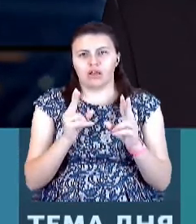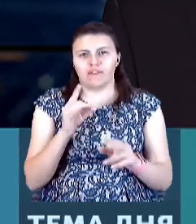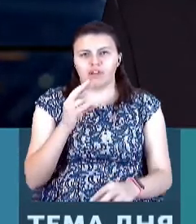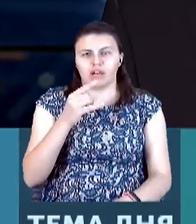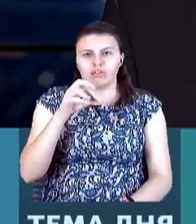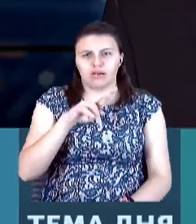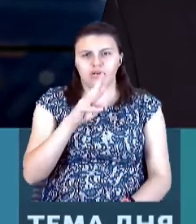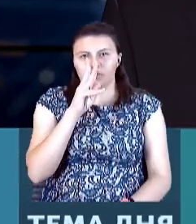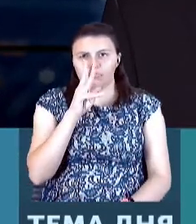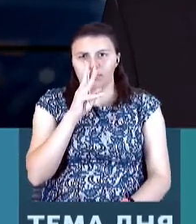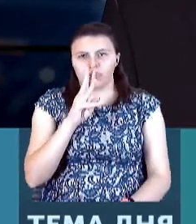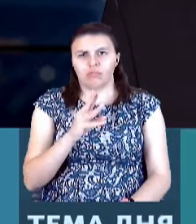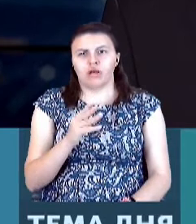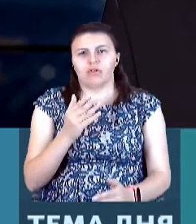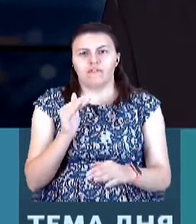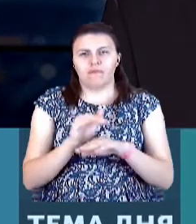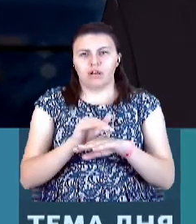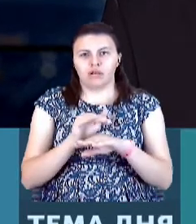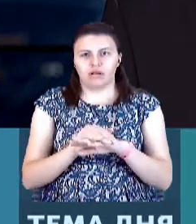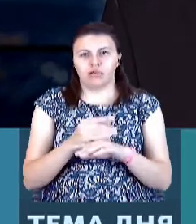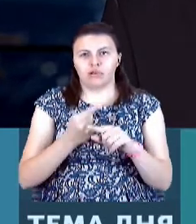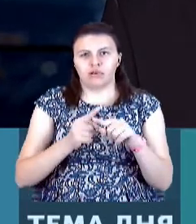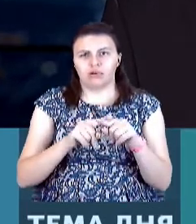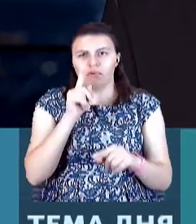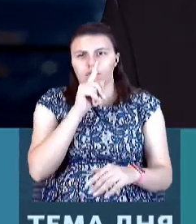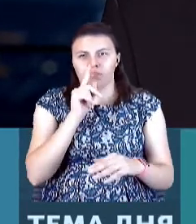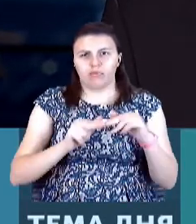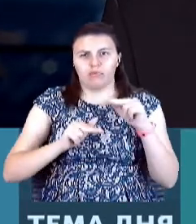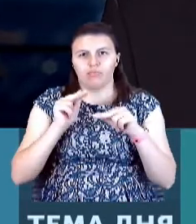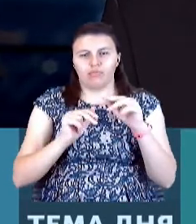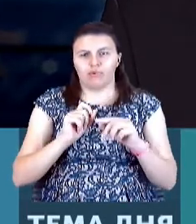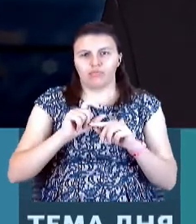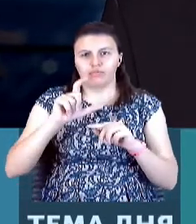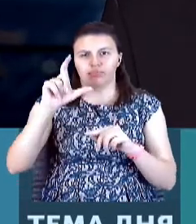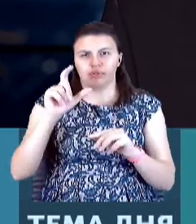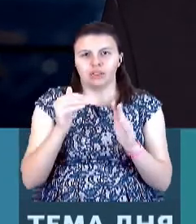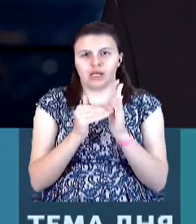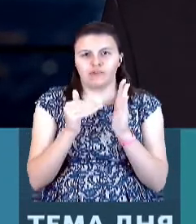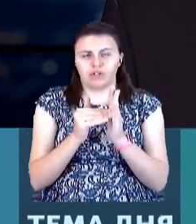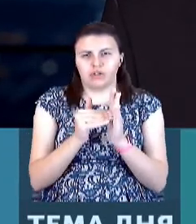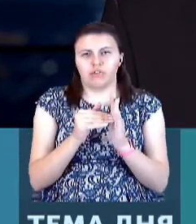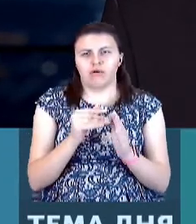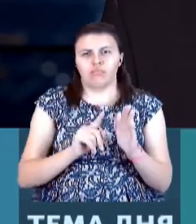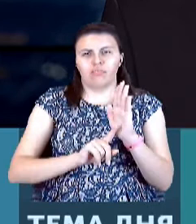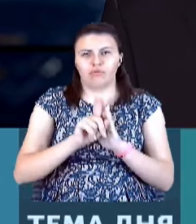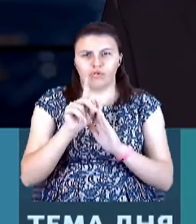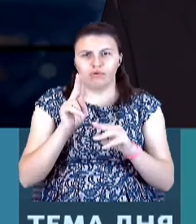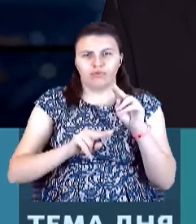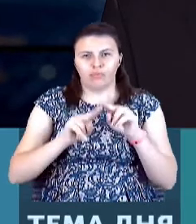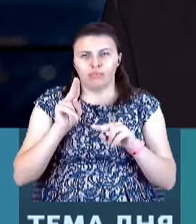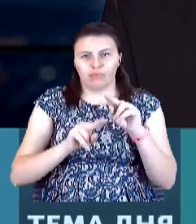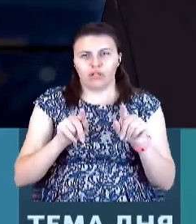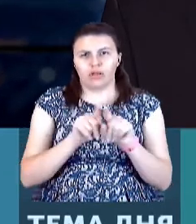заробітної плати. Тобто, фактично від цієї мінімальної починають вибудовуватися тарифні ставки, починають відбудовуватися, так би